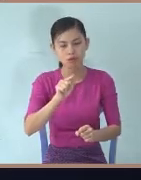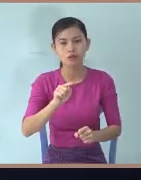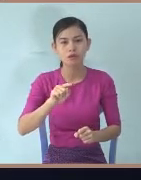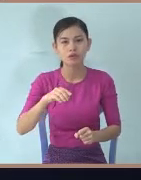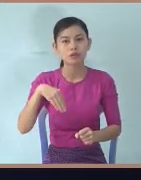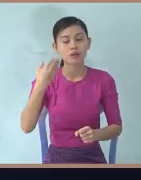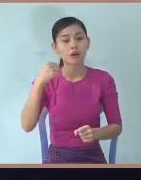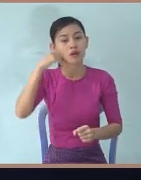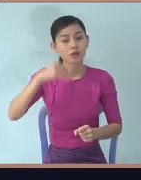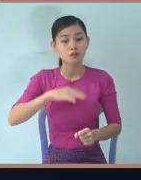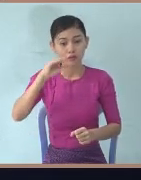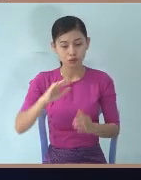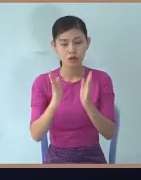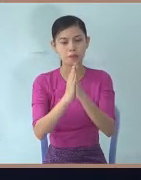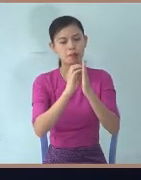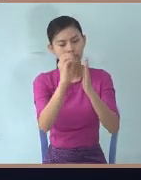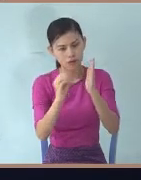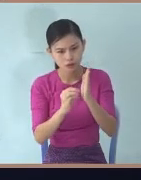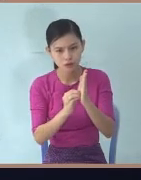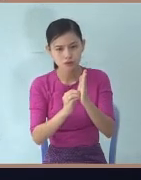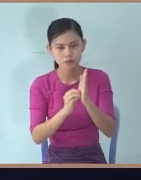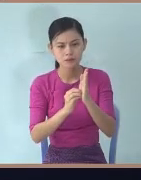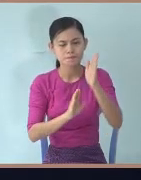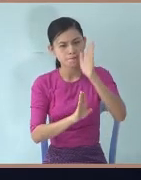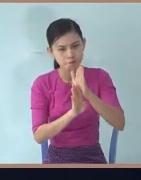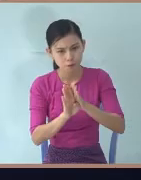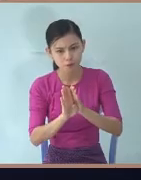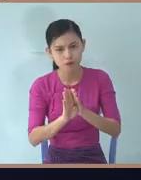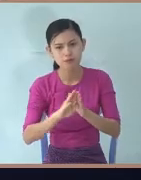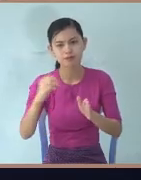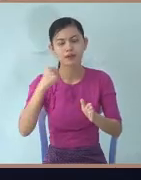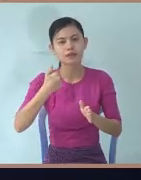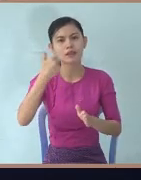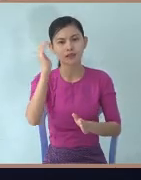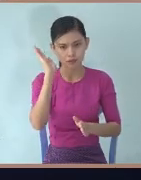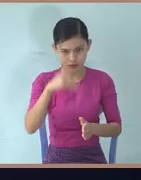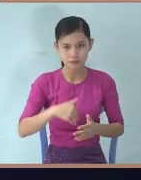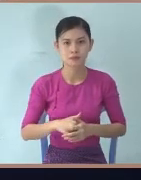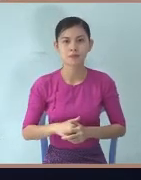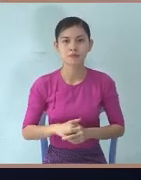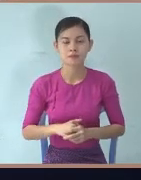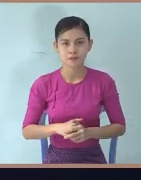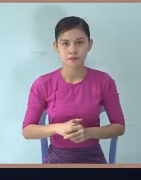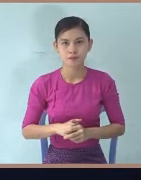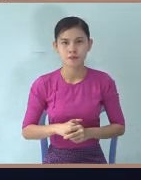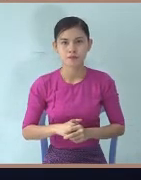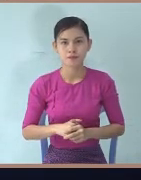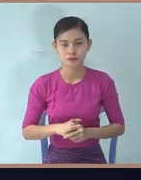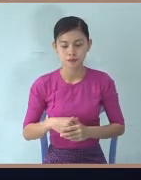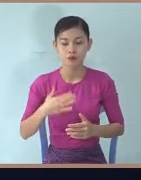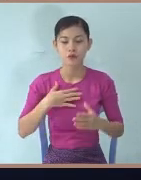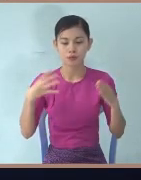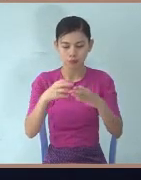များဟာမြန်မာပြည်အတွက်မှာအမြန်ဆုံးနဲ့အားအတောင်ဆုံးအနေအထားတစ်ခုဖြစ်အောင်ပါဝင်ပူး